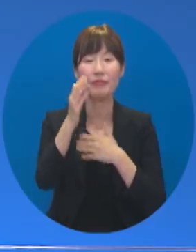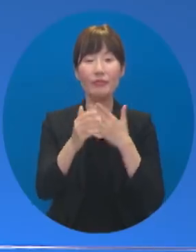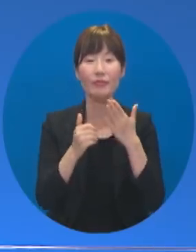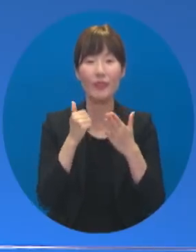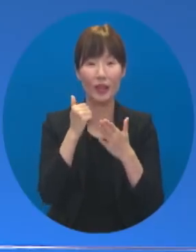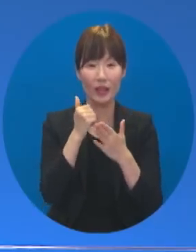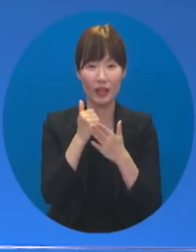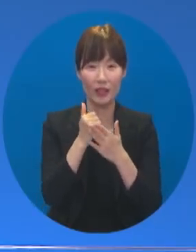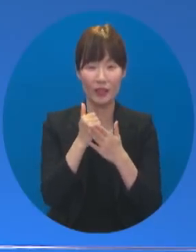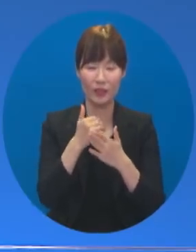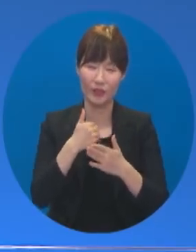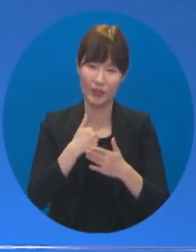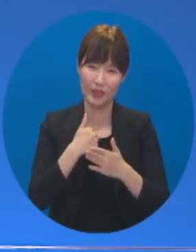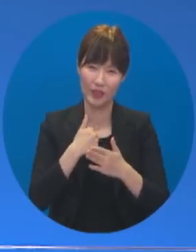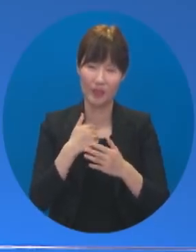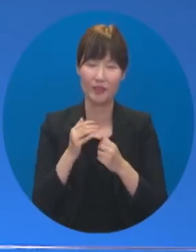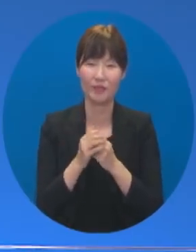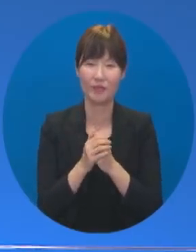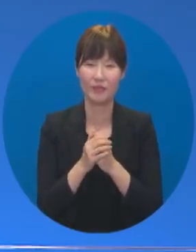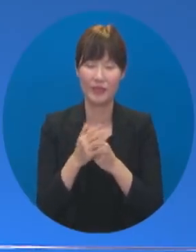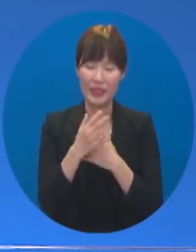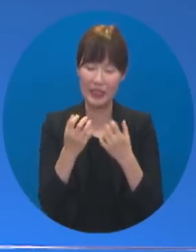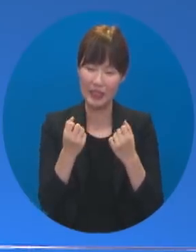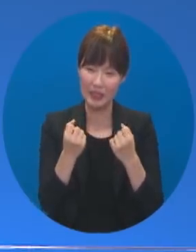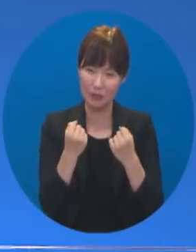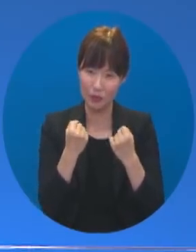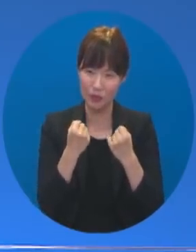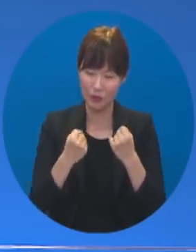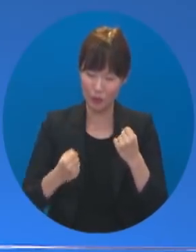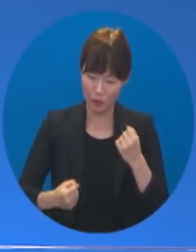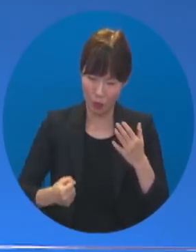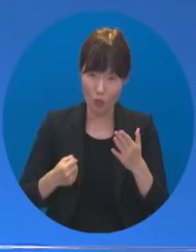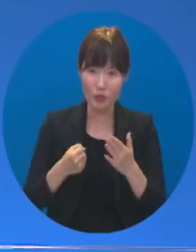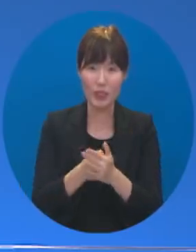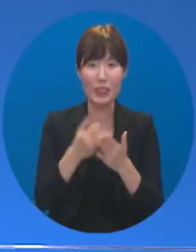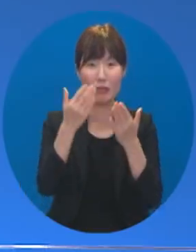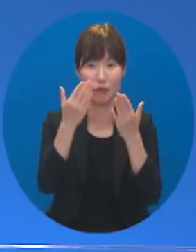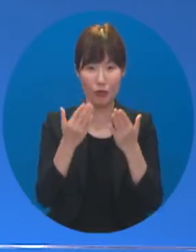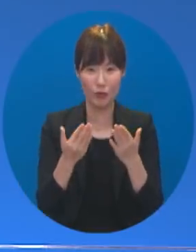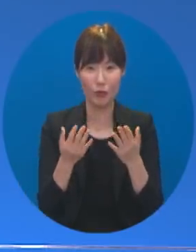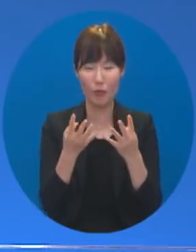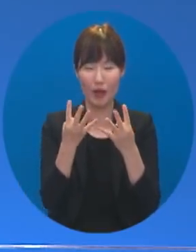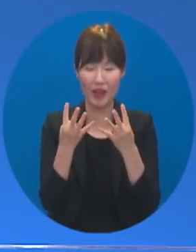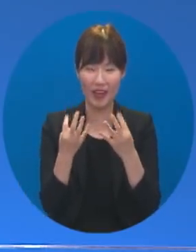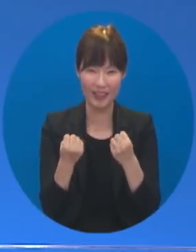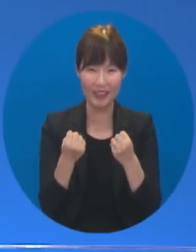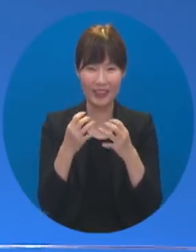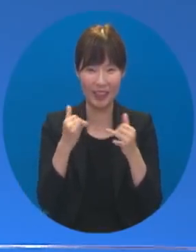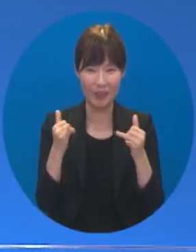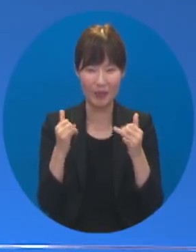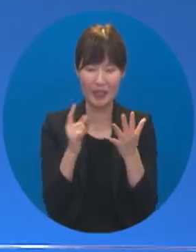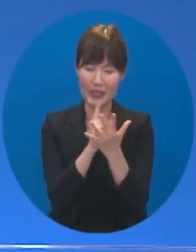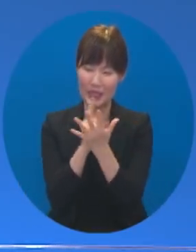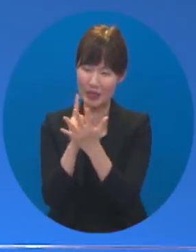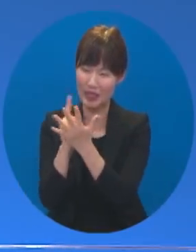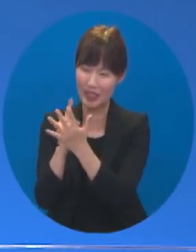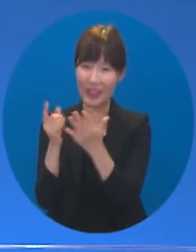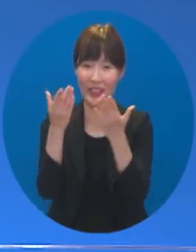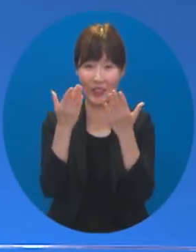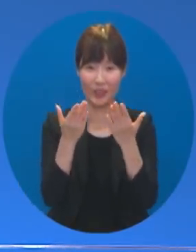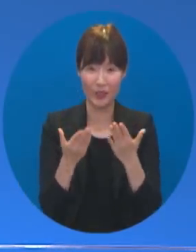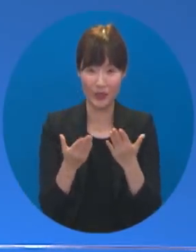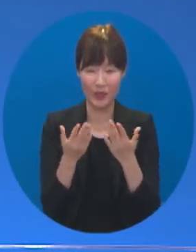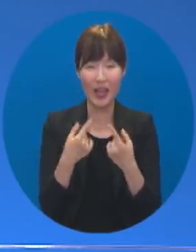저에게 좀 힘을 주시고 용기를 주시고 많은 사람들을 만나게 해주시고 그래서 같이